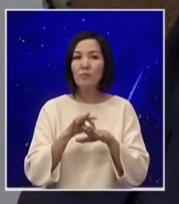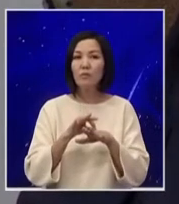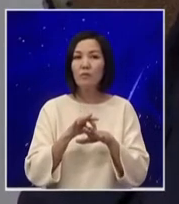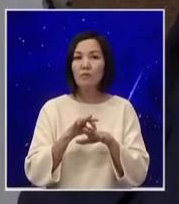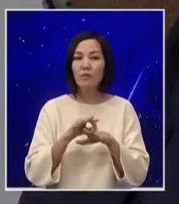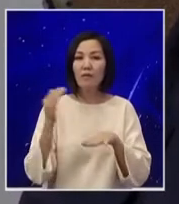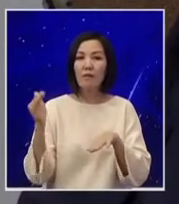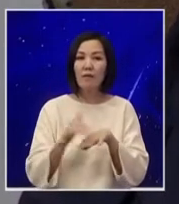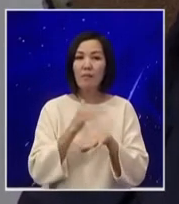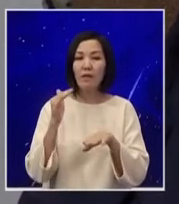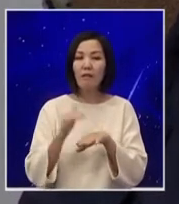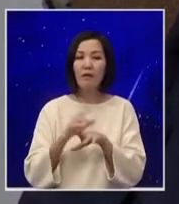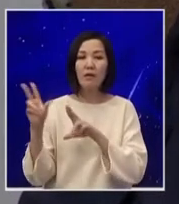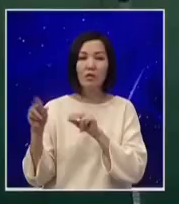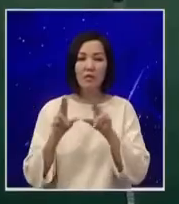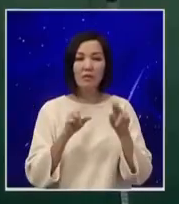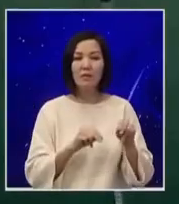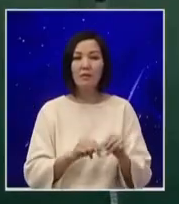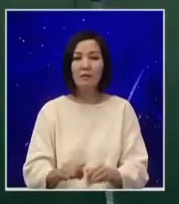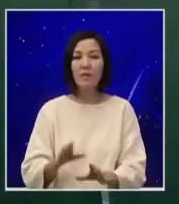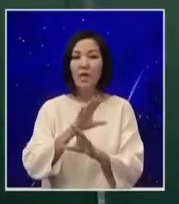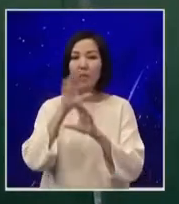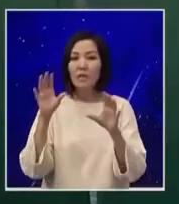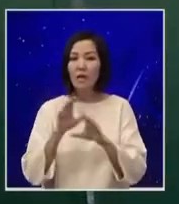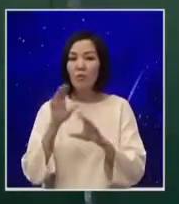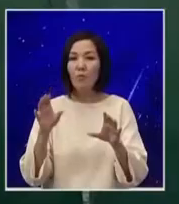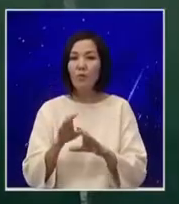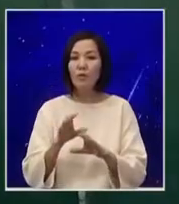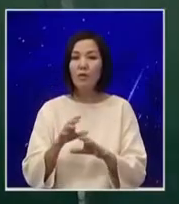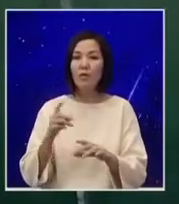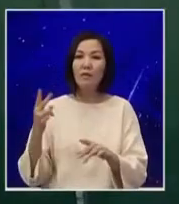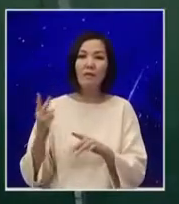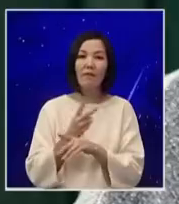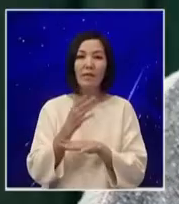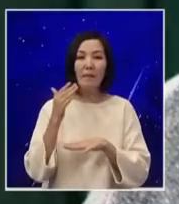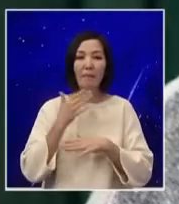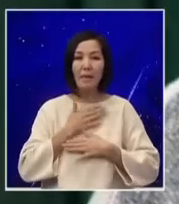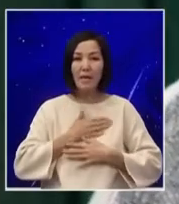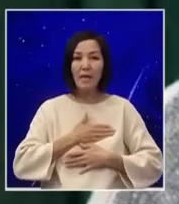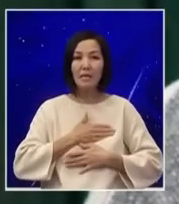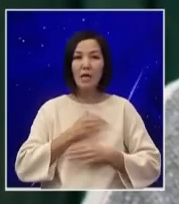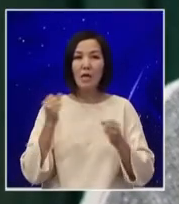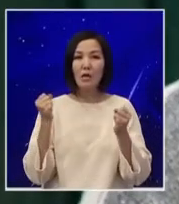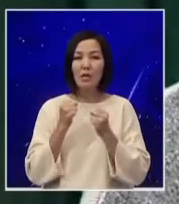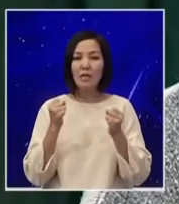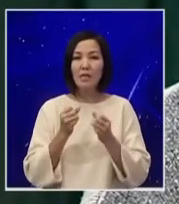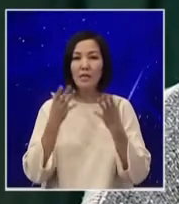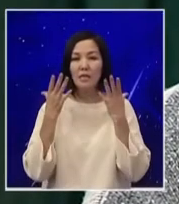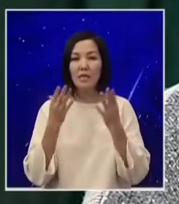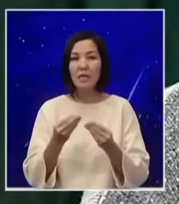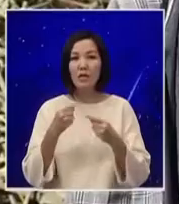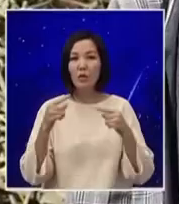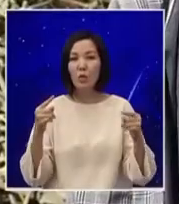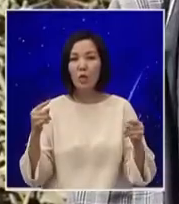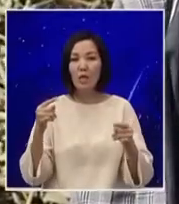доброта и счастья забота и тепло души это вдвойне приятно прохладные октябрьские деньки говорят и другие пожилые